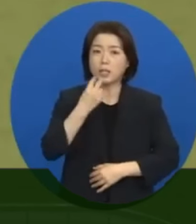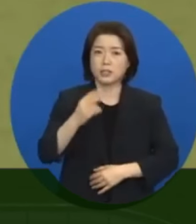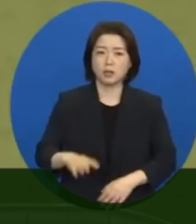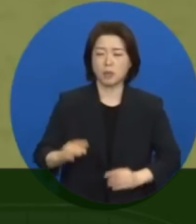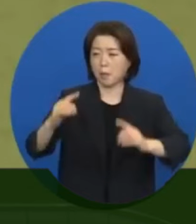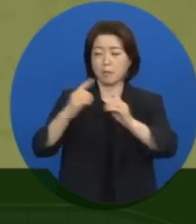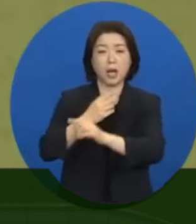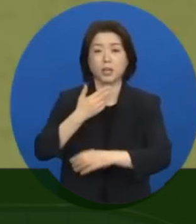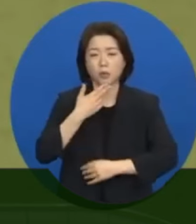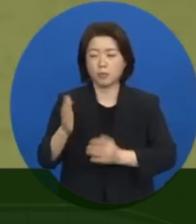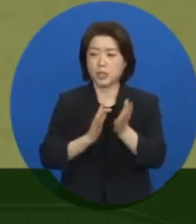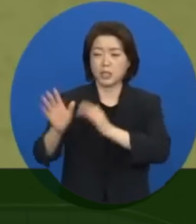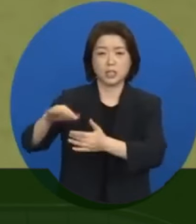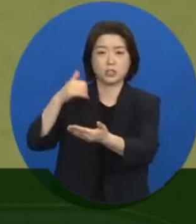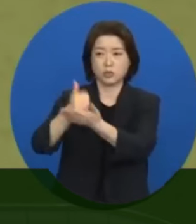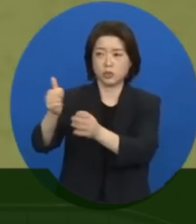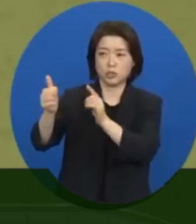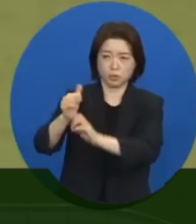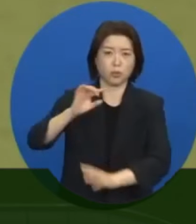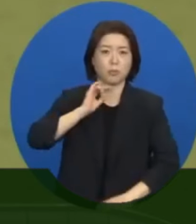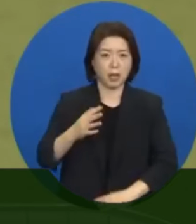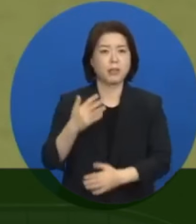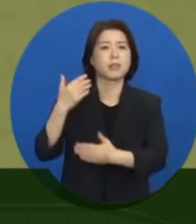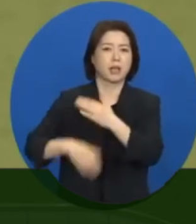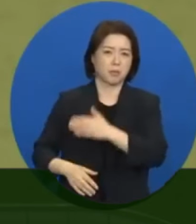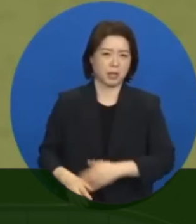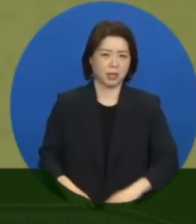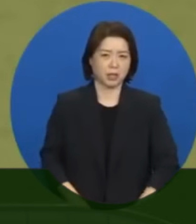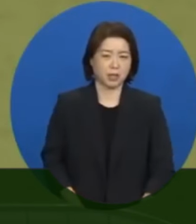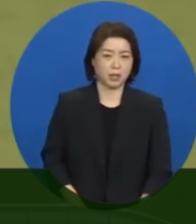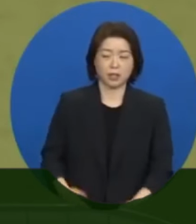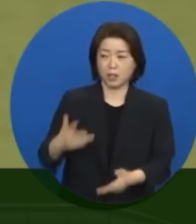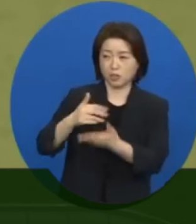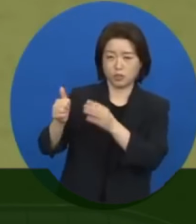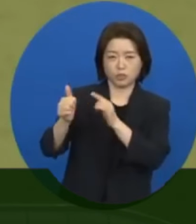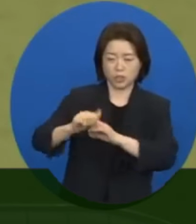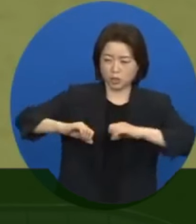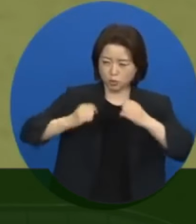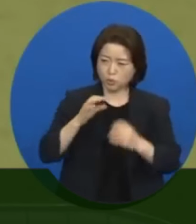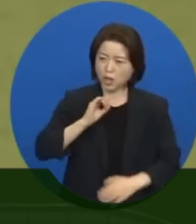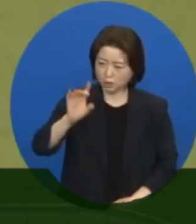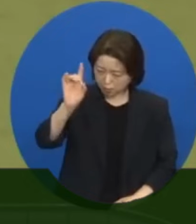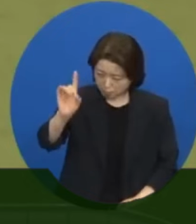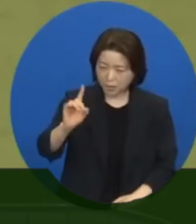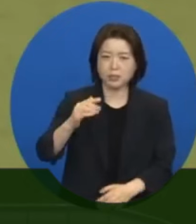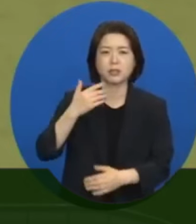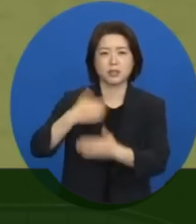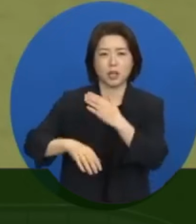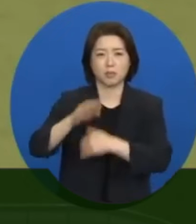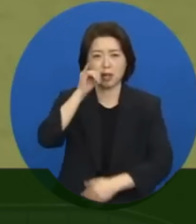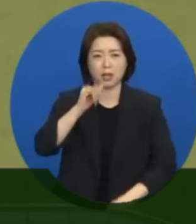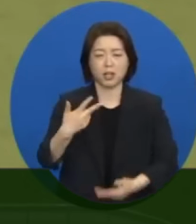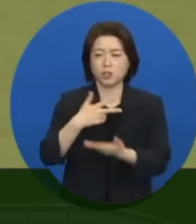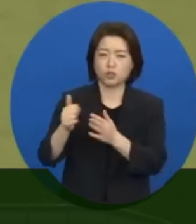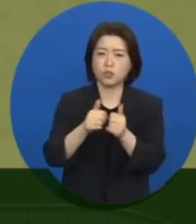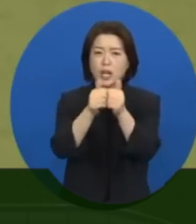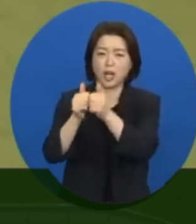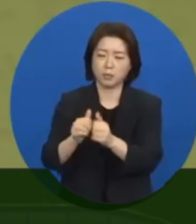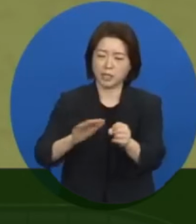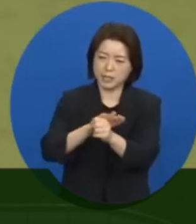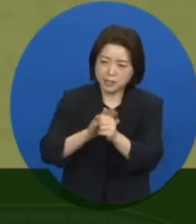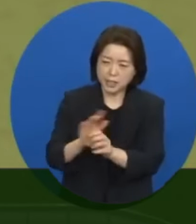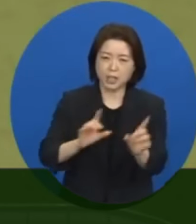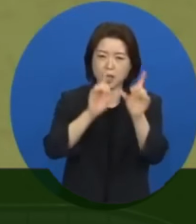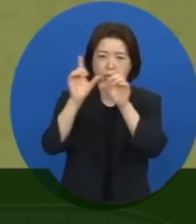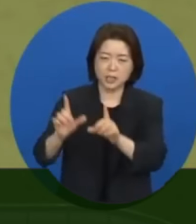괜찮으신 예수 그리스도 그분만 남는 거예요 그분께 순종한 것만 남는 것이고 그분과 함께 그 사랑으로